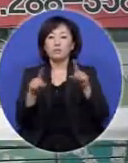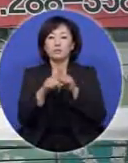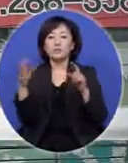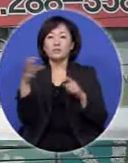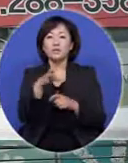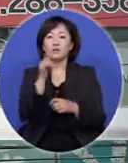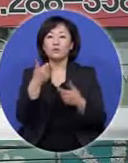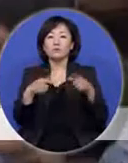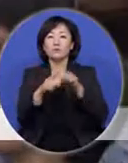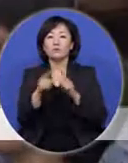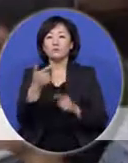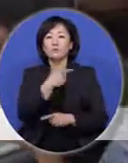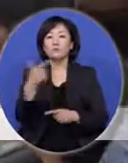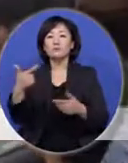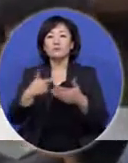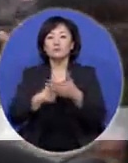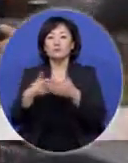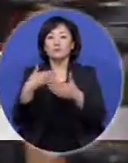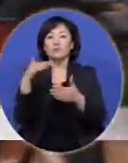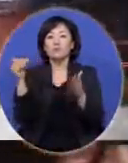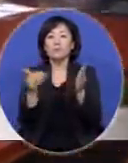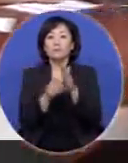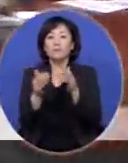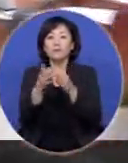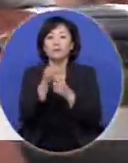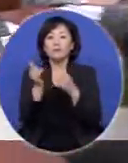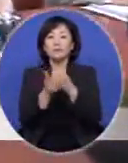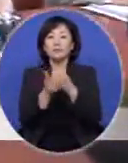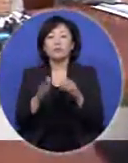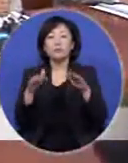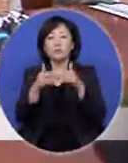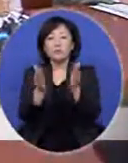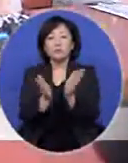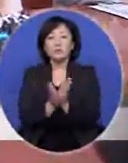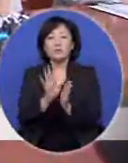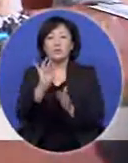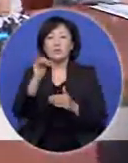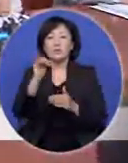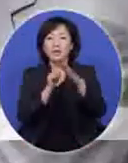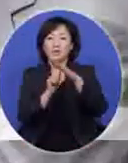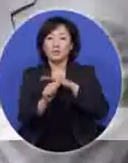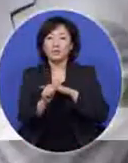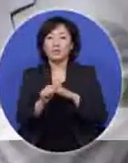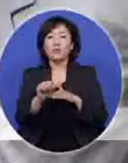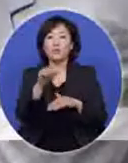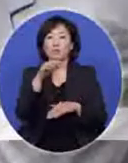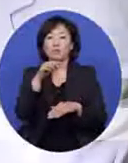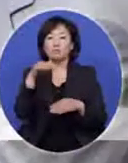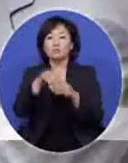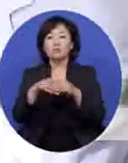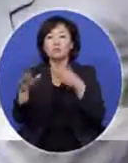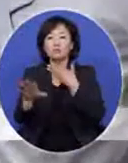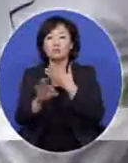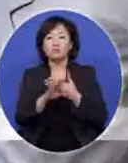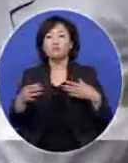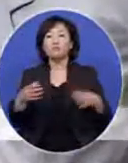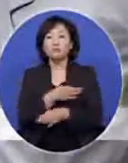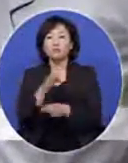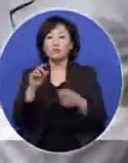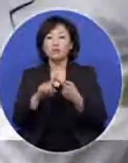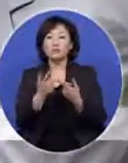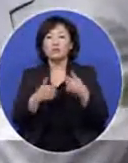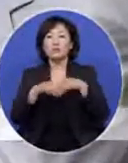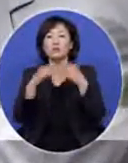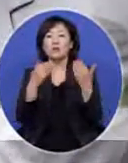적지 않은 충격을 받았습니다. 특히 최근 당내 비례대표 부정경선 파문까지 터져나오면서 당원들의